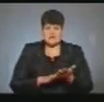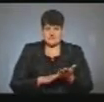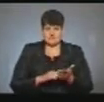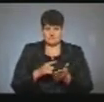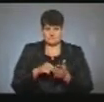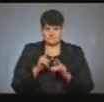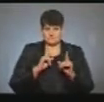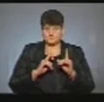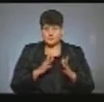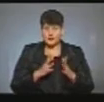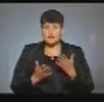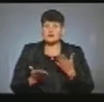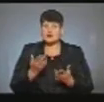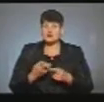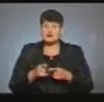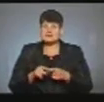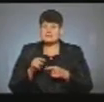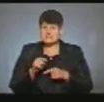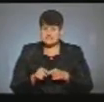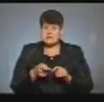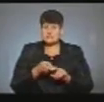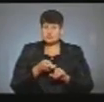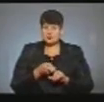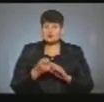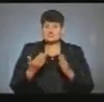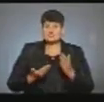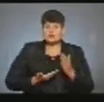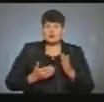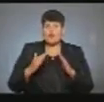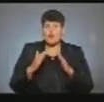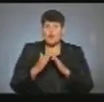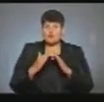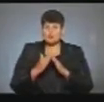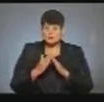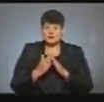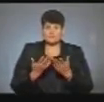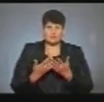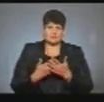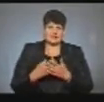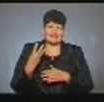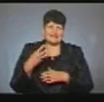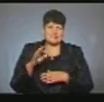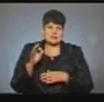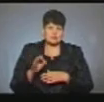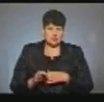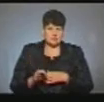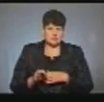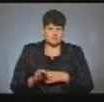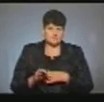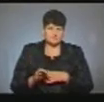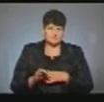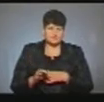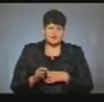самоврядування. Якщо це стосується житлового будинку, в якому, наприклад, 30% знаходиться,